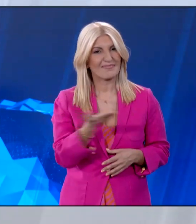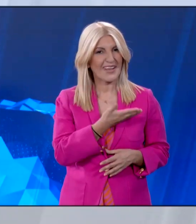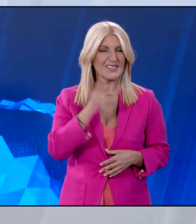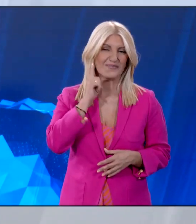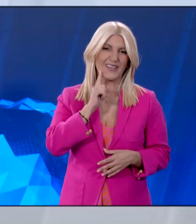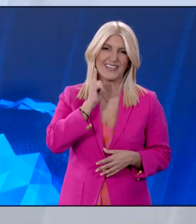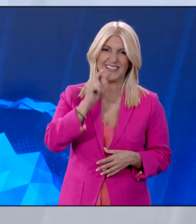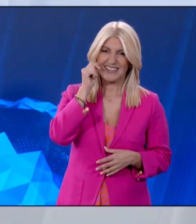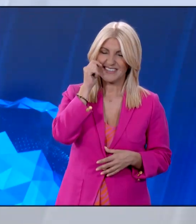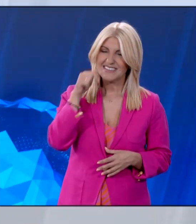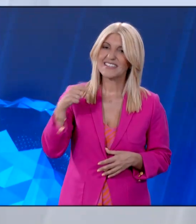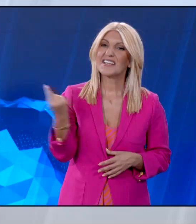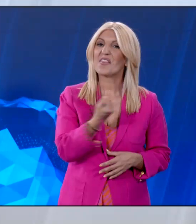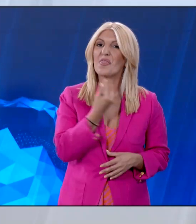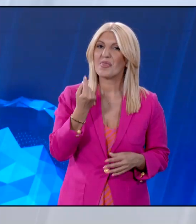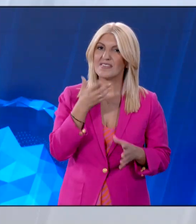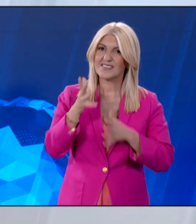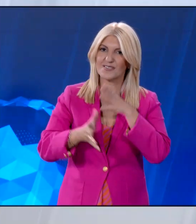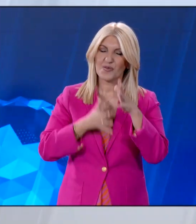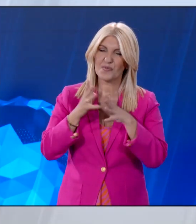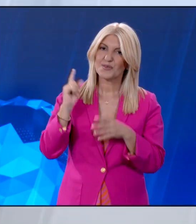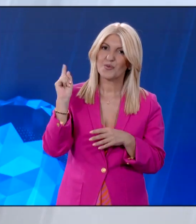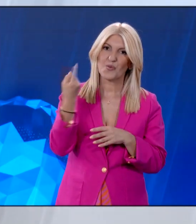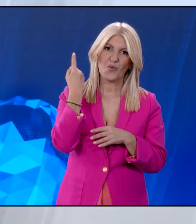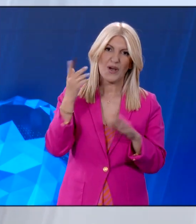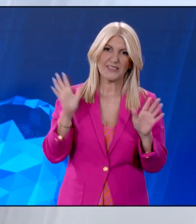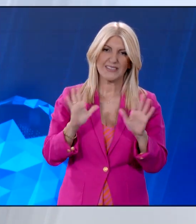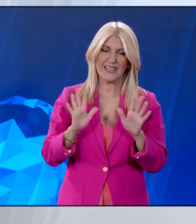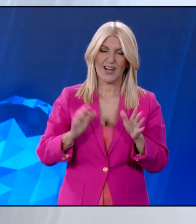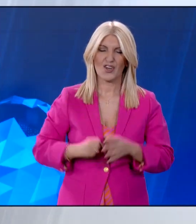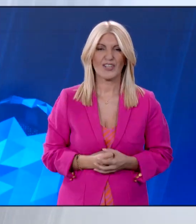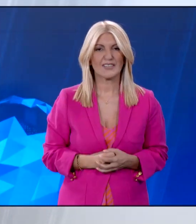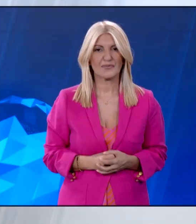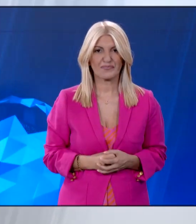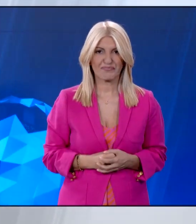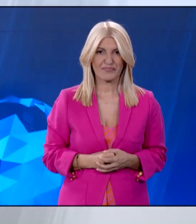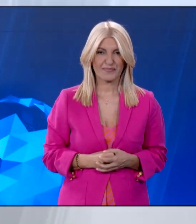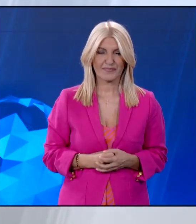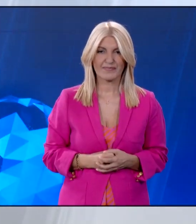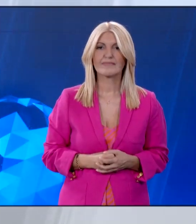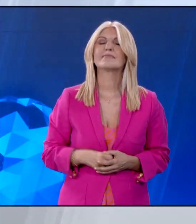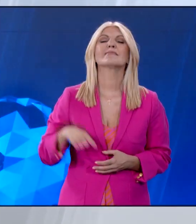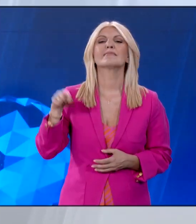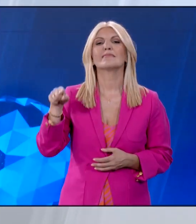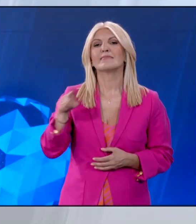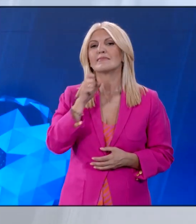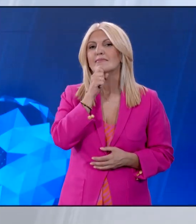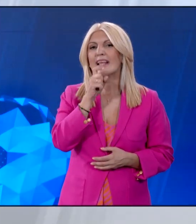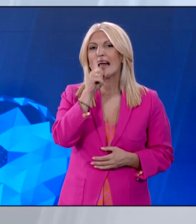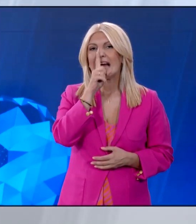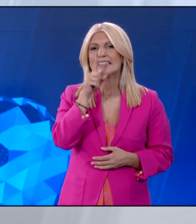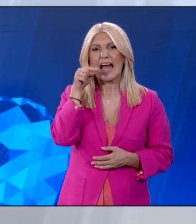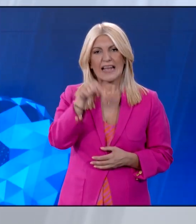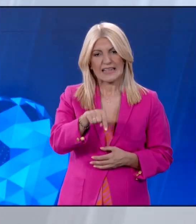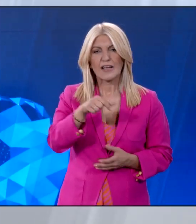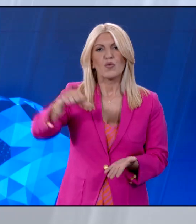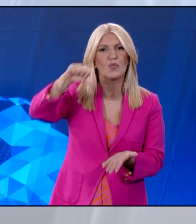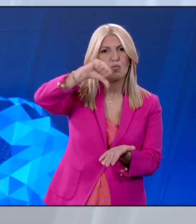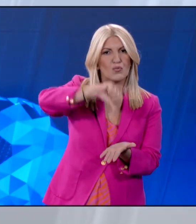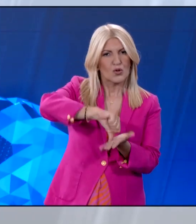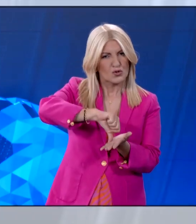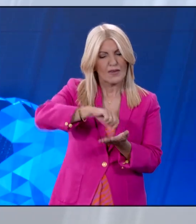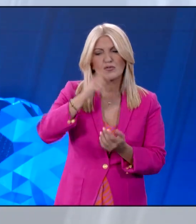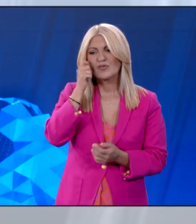Κυρίες και κύριοι, καλησπέρα σας. Είναι το δελτίο ειδήσεων του One Channel στη νοηματική γλώσσα. Στην πρωτεύουσα του Κατάρ μεταφέρθηκε η σωρός του ηγέτη